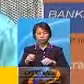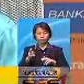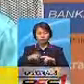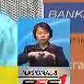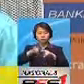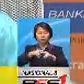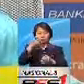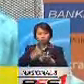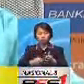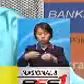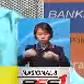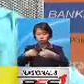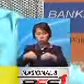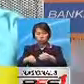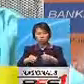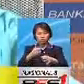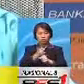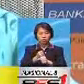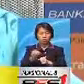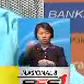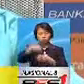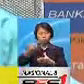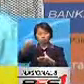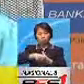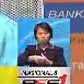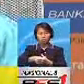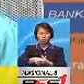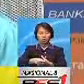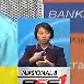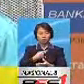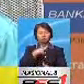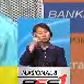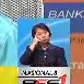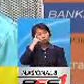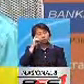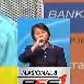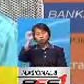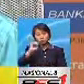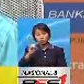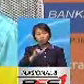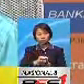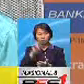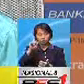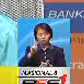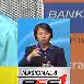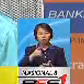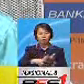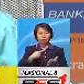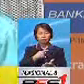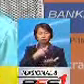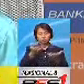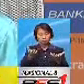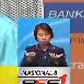happen at the moment keep the money with us deposit the money with us and Waiting for divid that's it so what